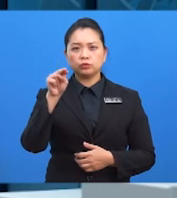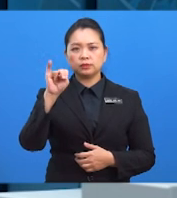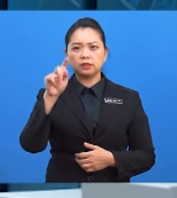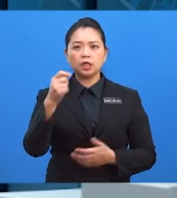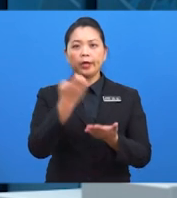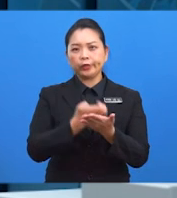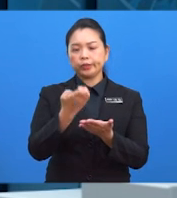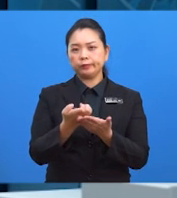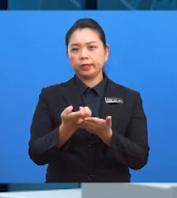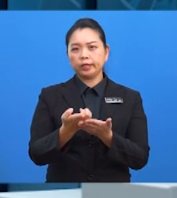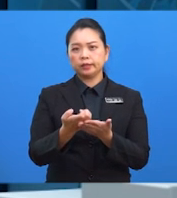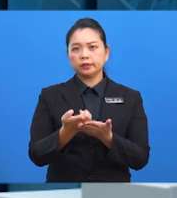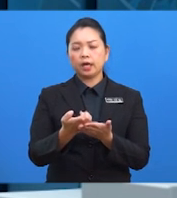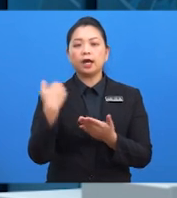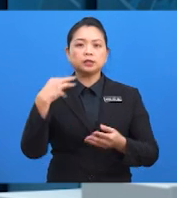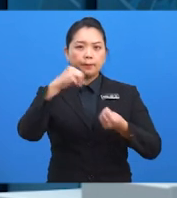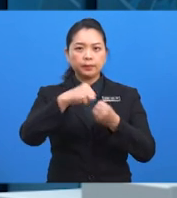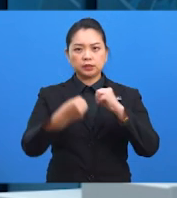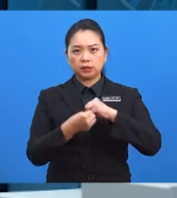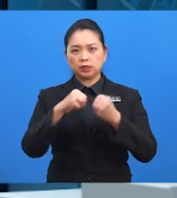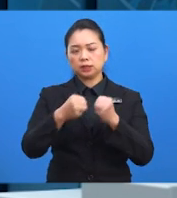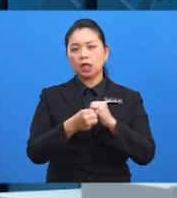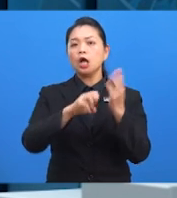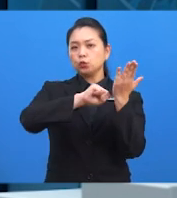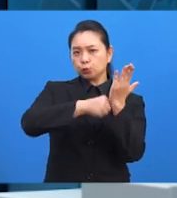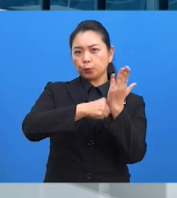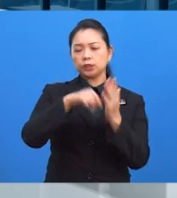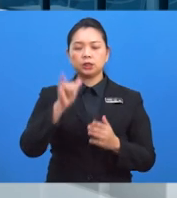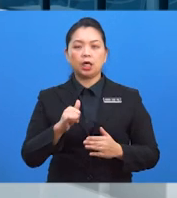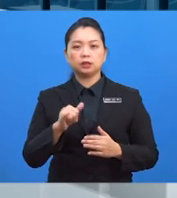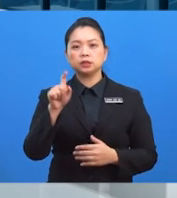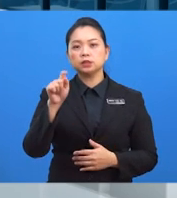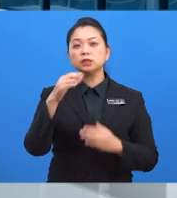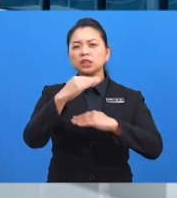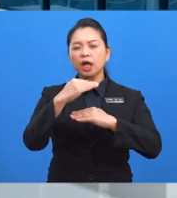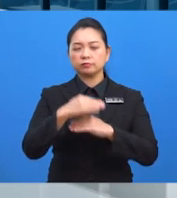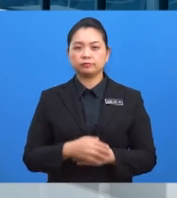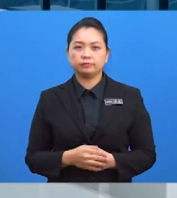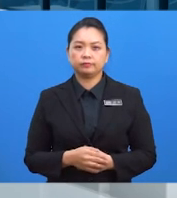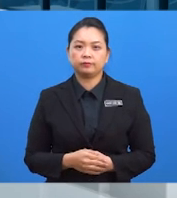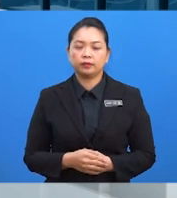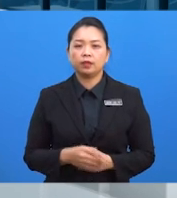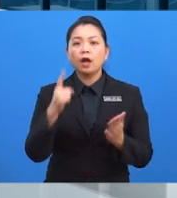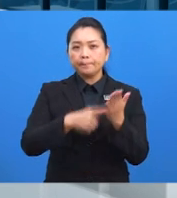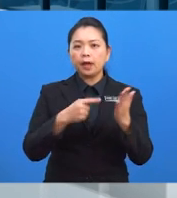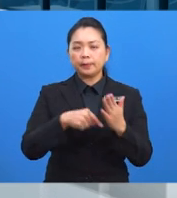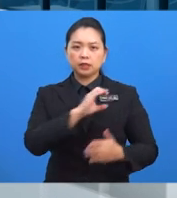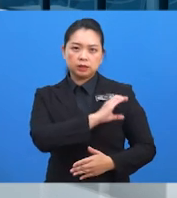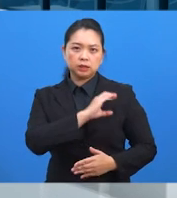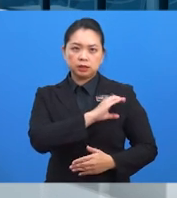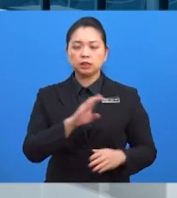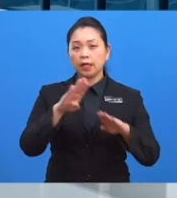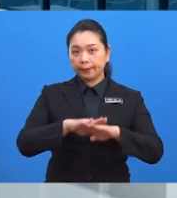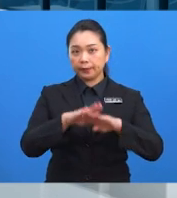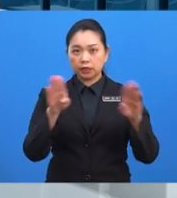menghadapi masalah ekonomi iaitu sumber yang terhad. Apakah ciri yang membezakan antara